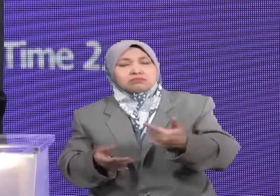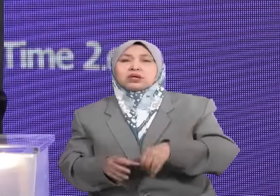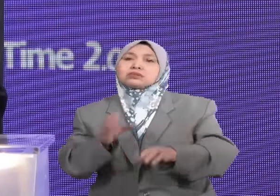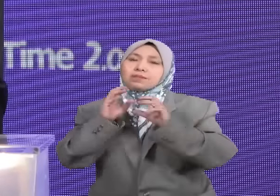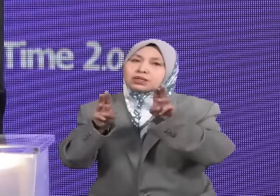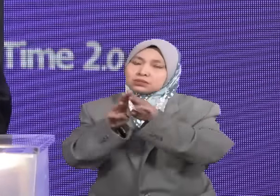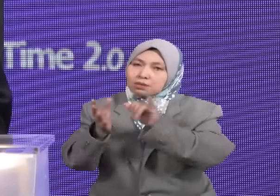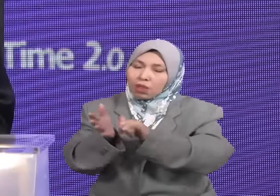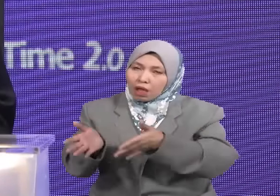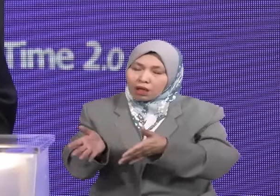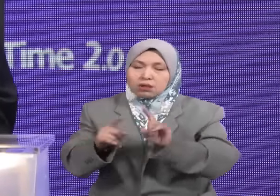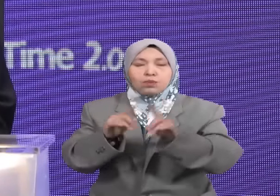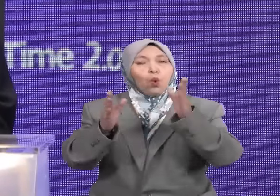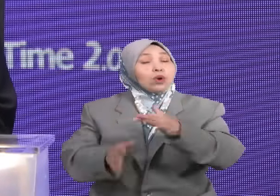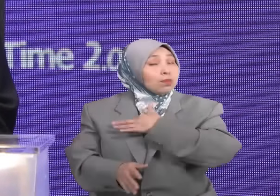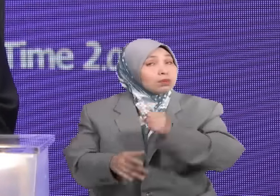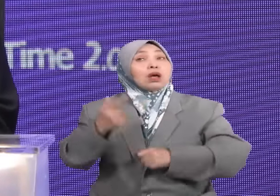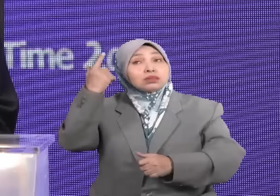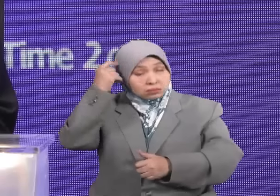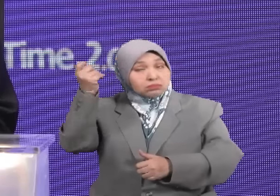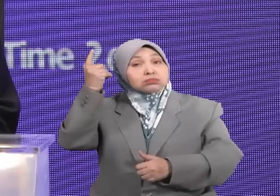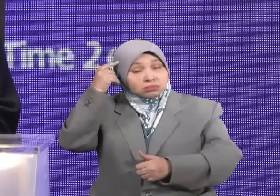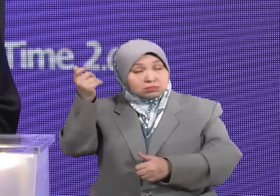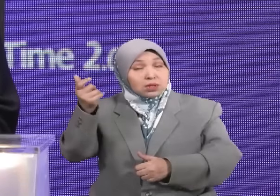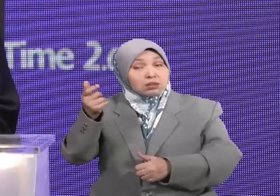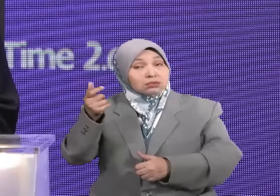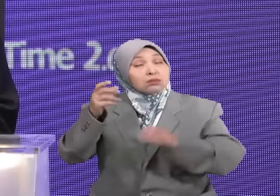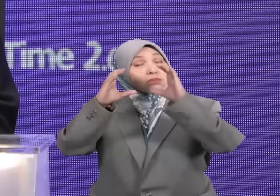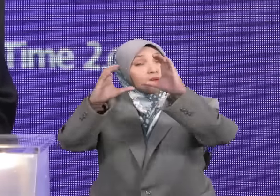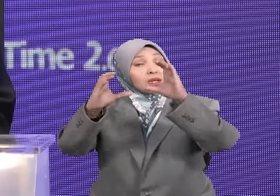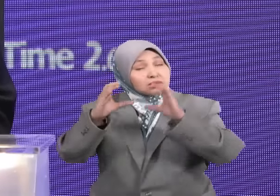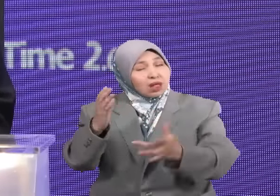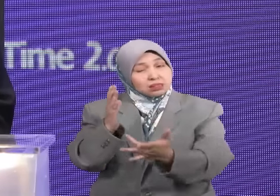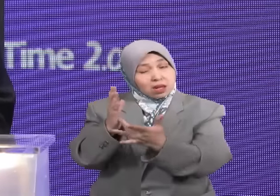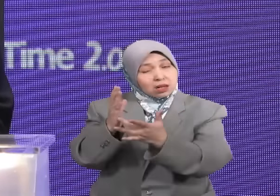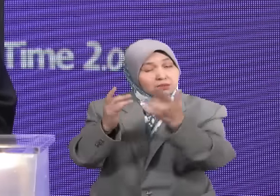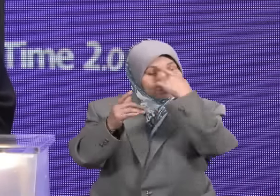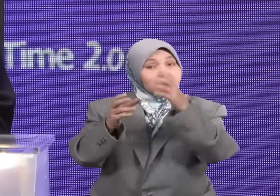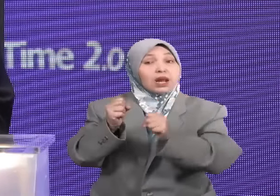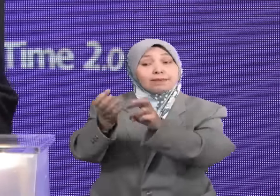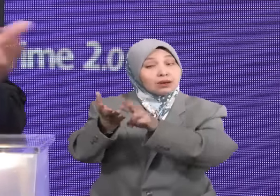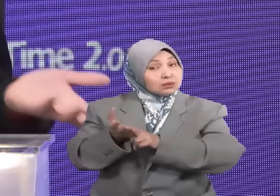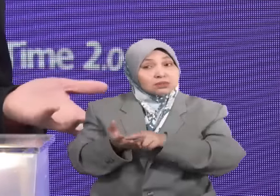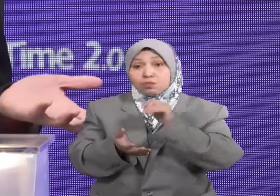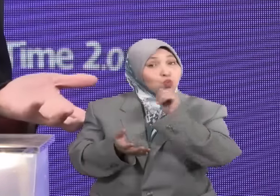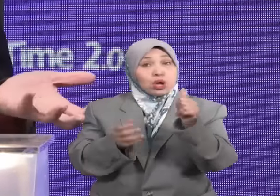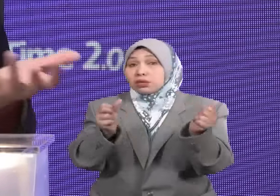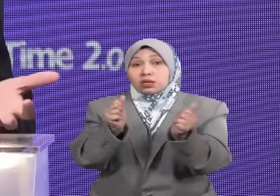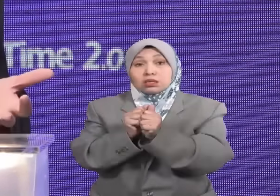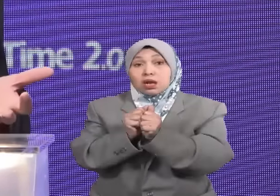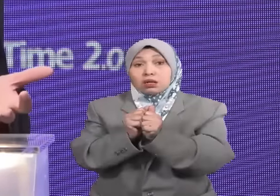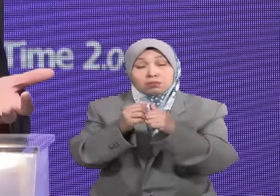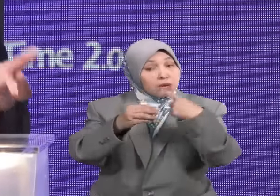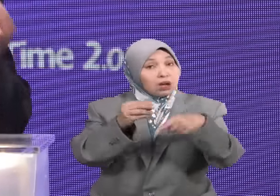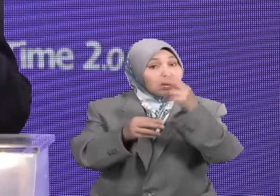begitu. Tetapi bagi orang beriman dia tahu bahawa format ataupun teknik untuk mendapat rezeki ini bukannya dengan perkara